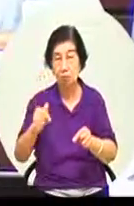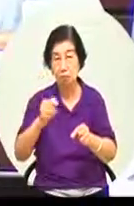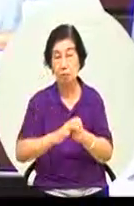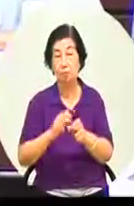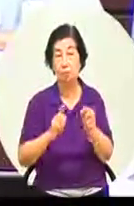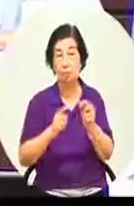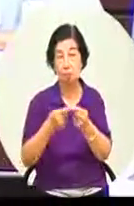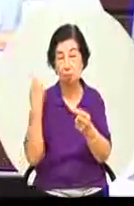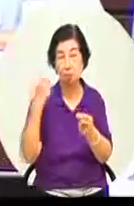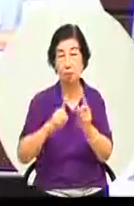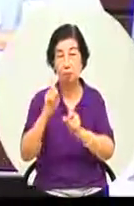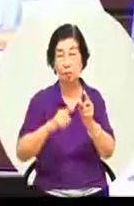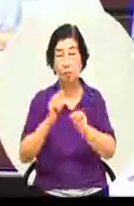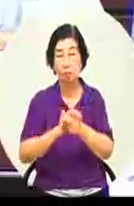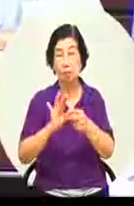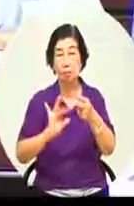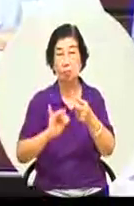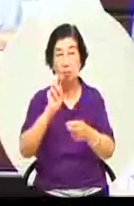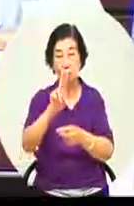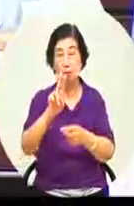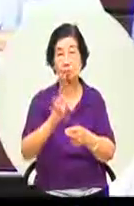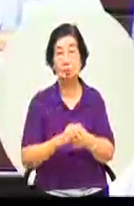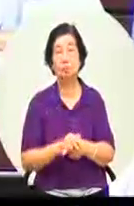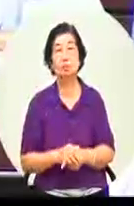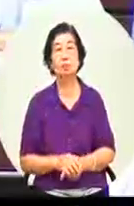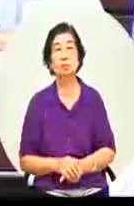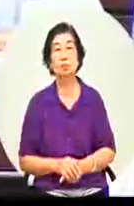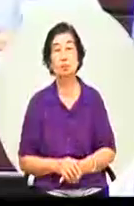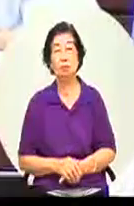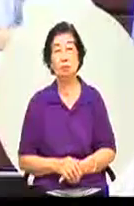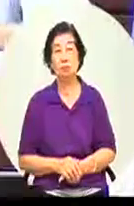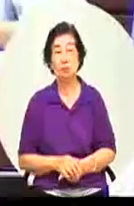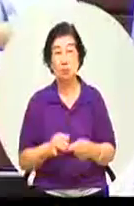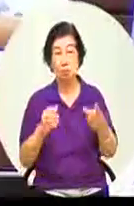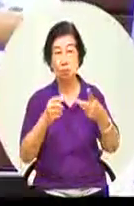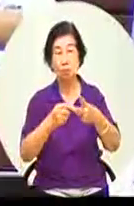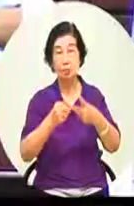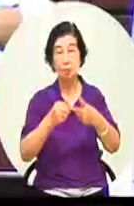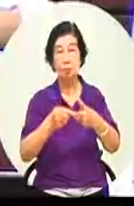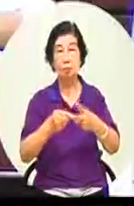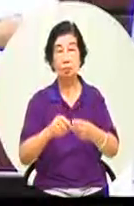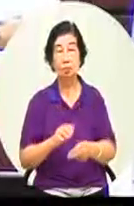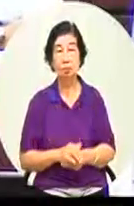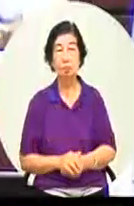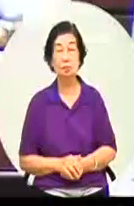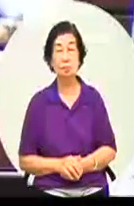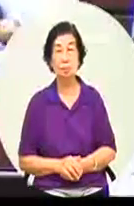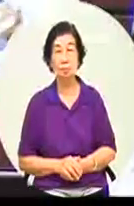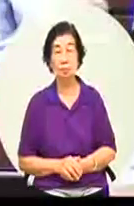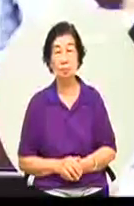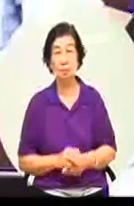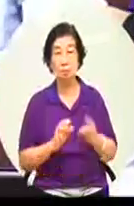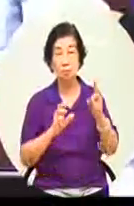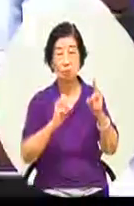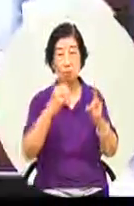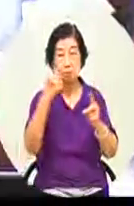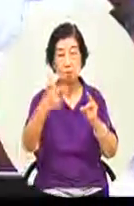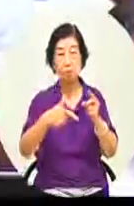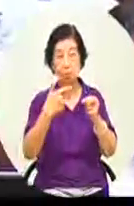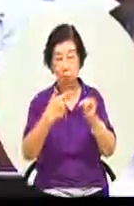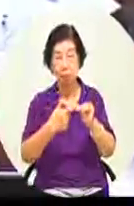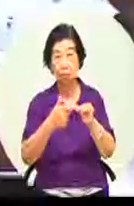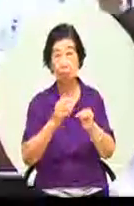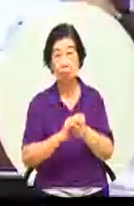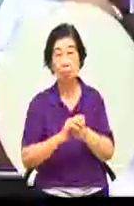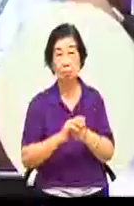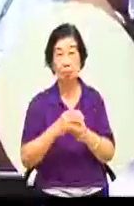减少了 2% 左右。那第二个部分就是对于我们106年要透过